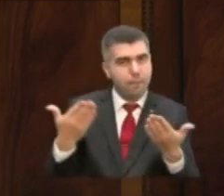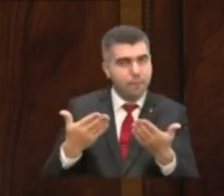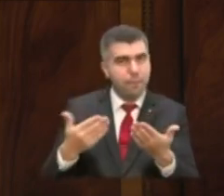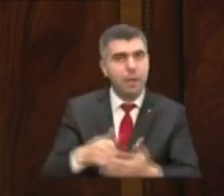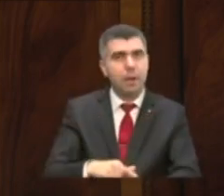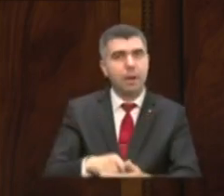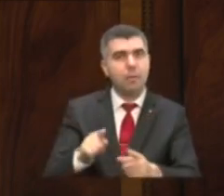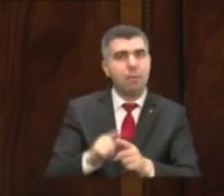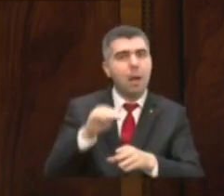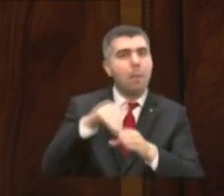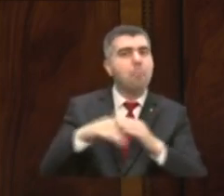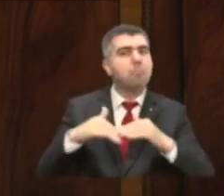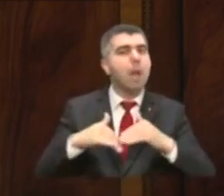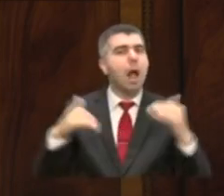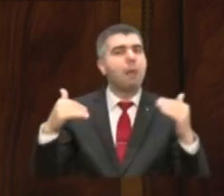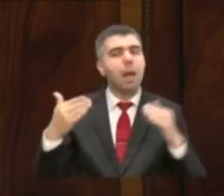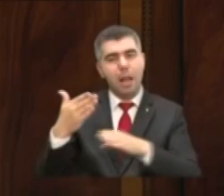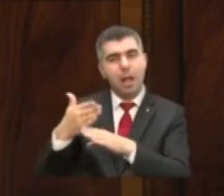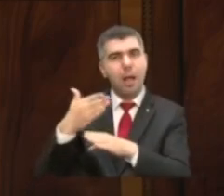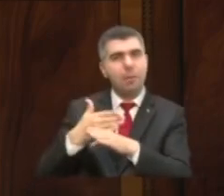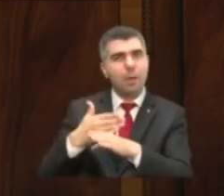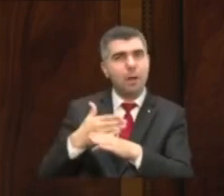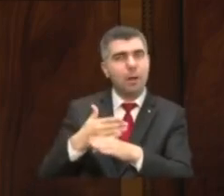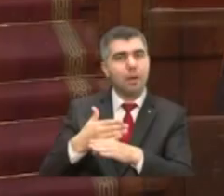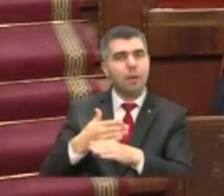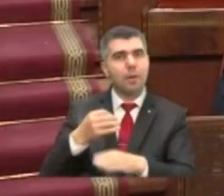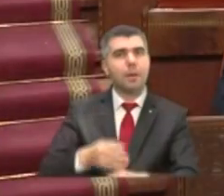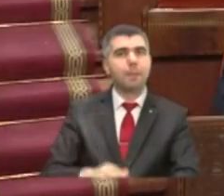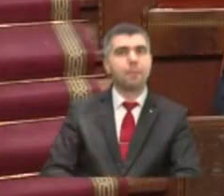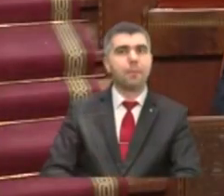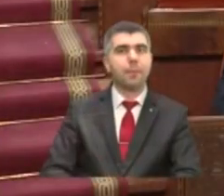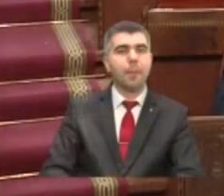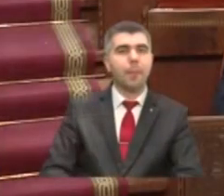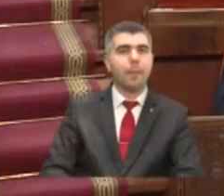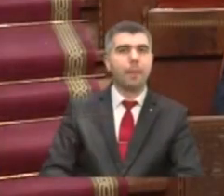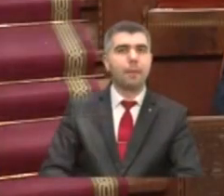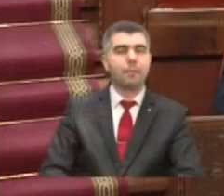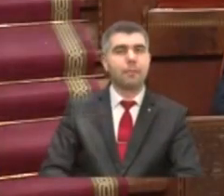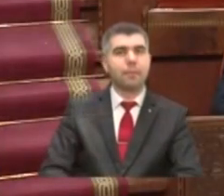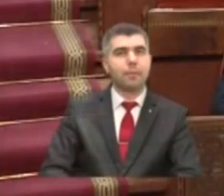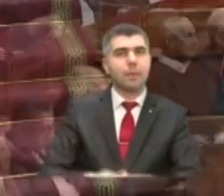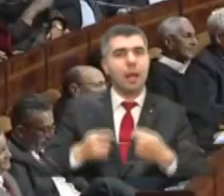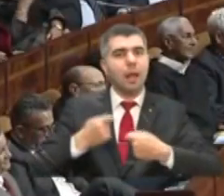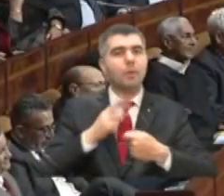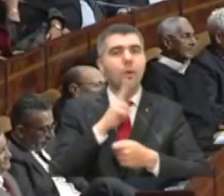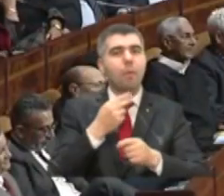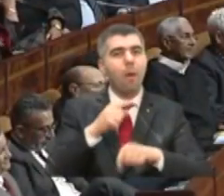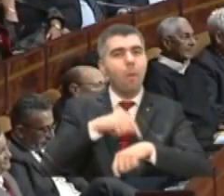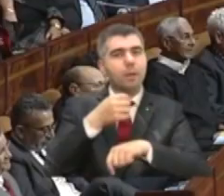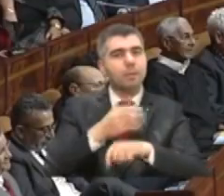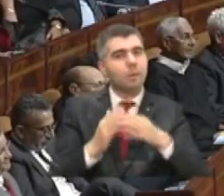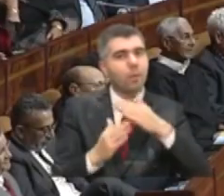كنت برلماني بلاصتكم وكنت في هذا الشيء ديال الصحة. انتهى الوقت سيد الرئيس، انتهى الوقت سيد رئيس الحكومة.